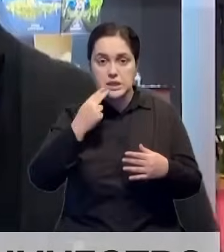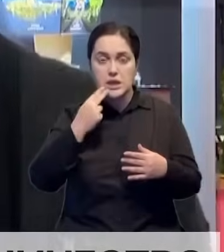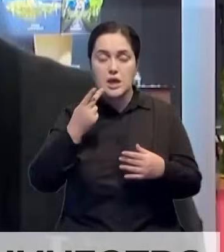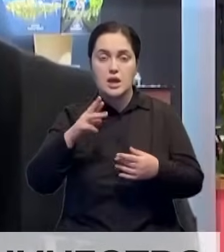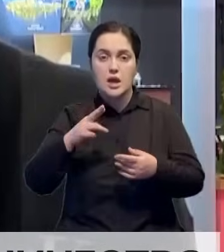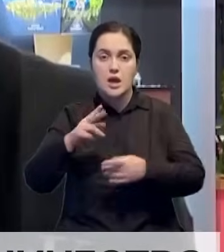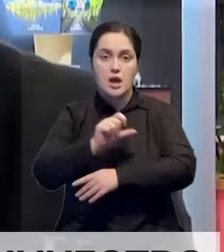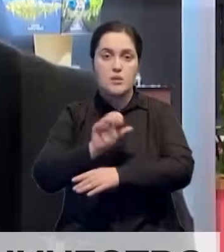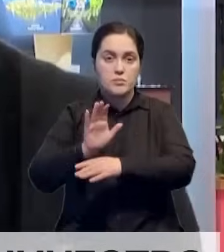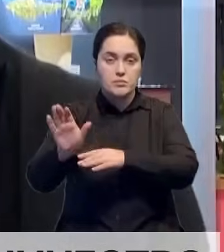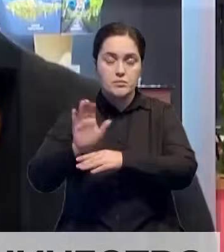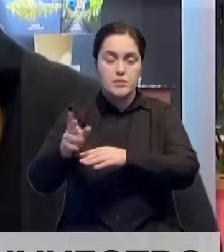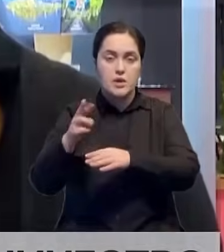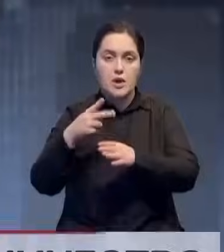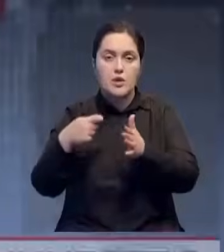экспорта высокобелковых кормов.